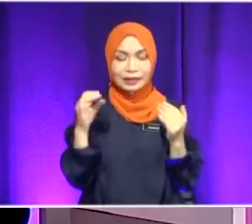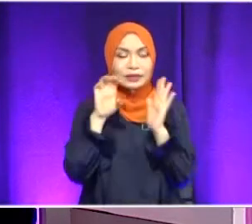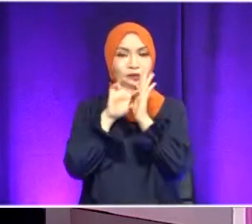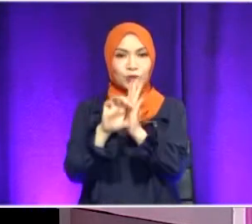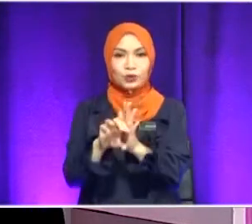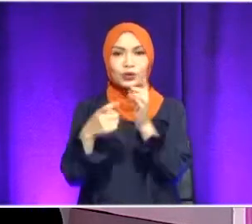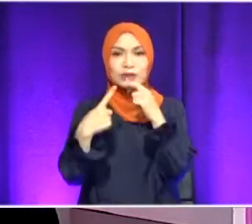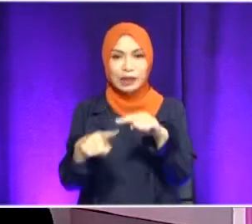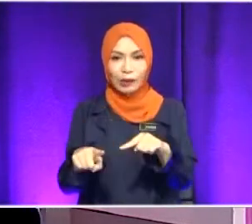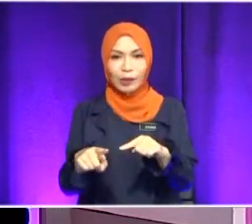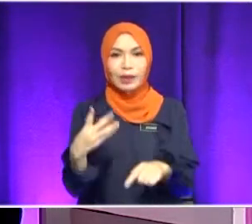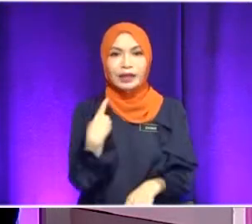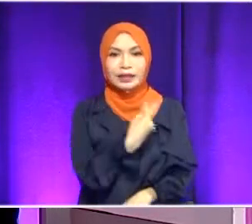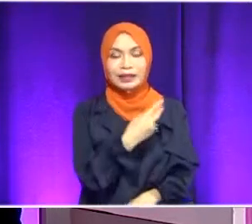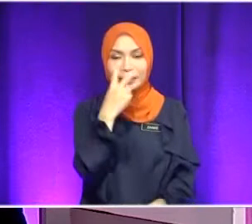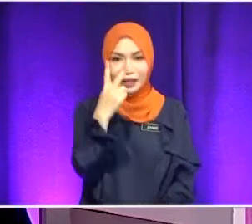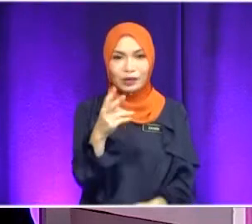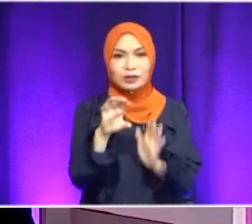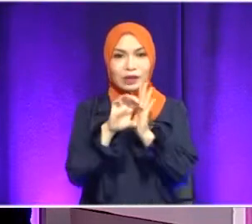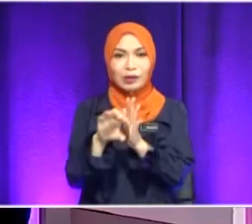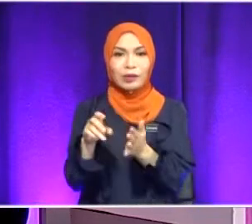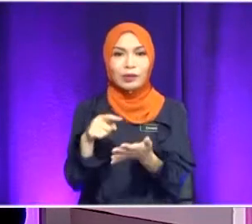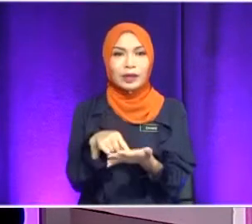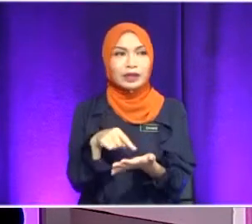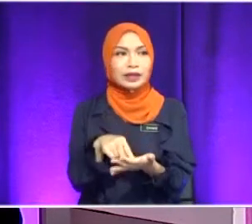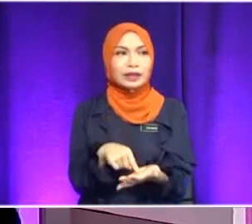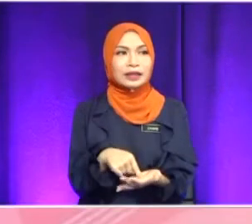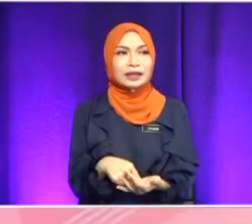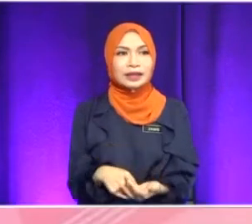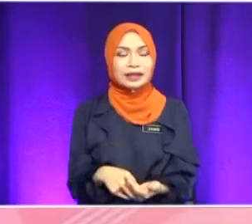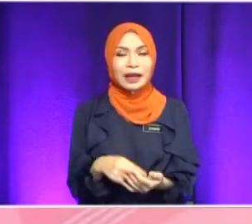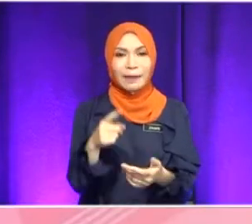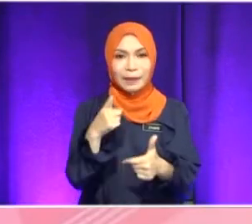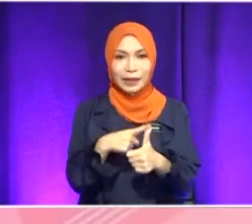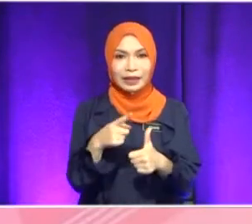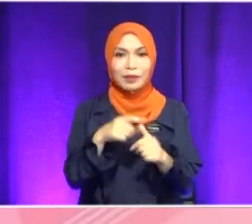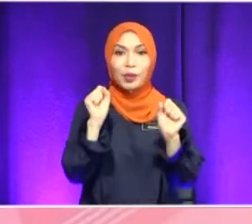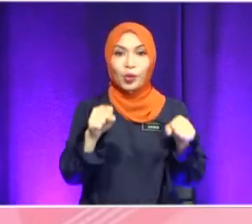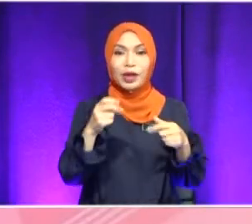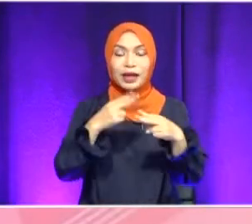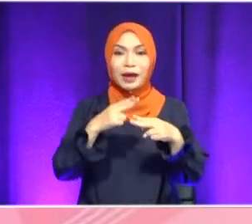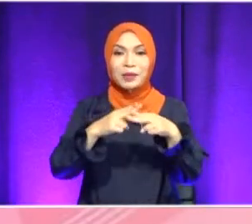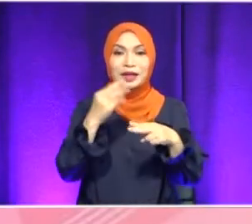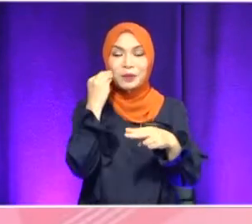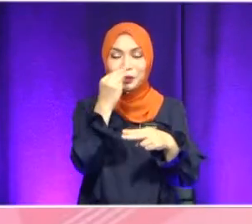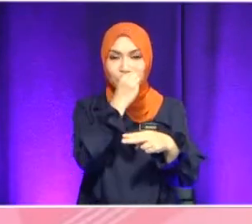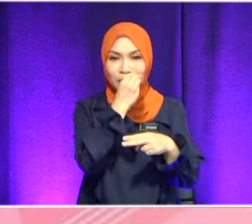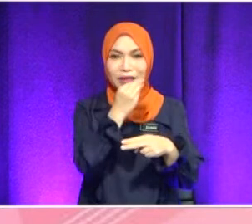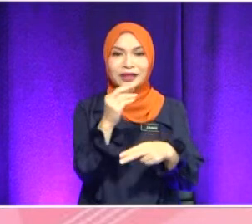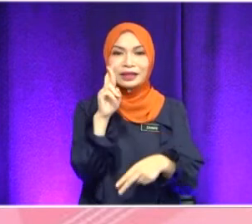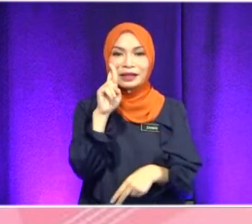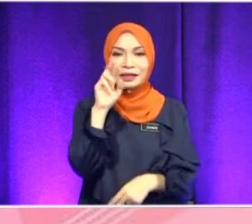oke kita Lihatlah jawaban ya ini bagi tadi yang pertama boleh name kandake bunga raflesia dan kita ada bunga